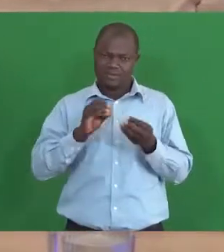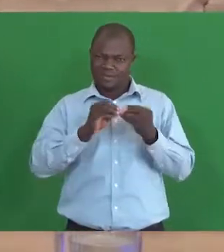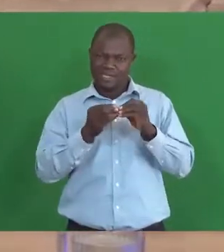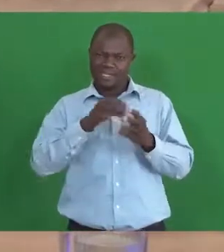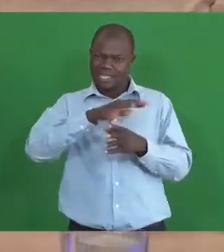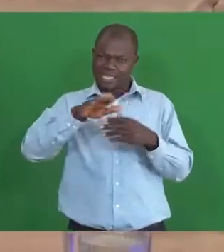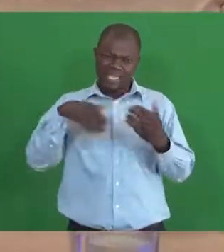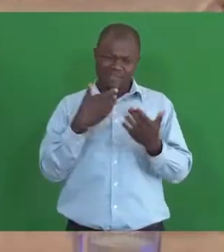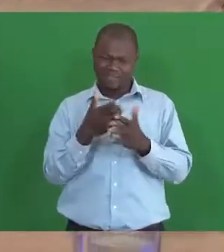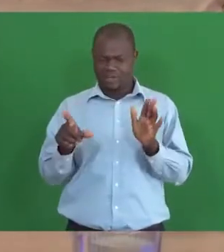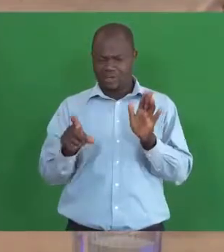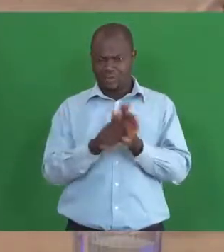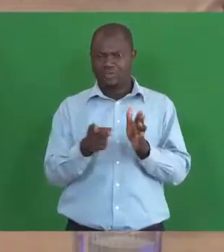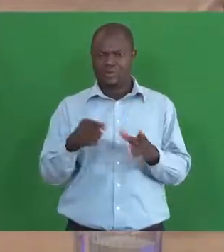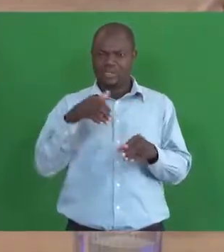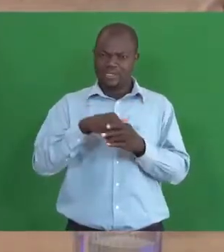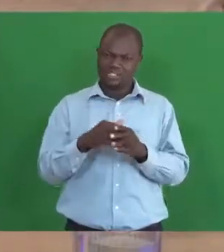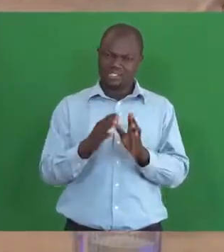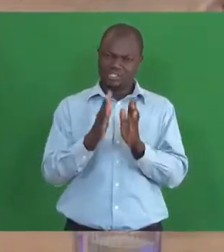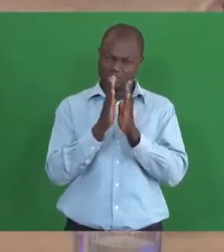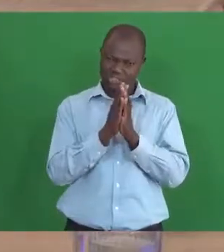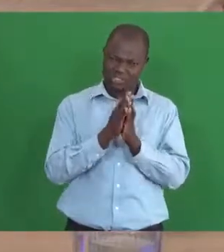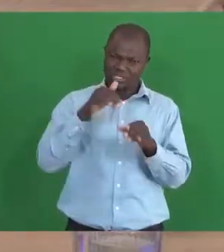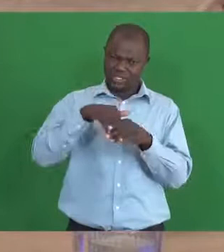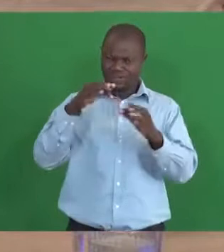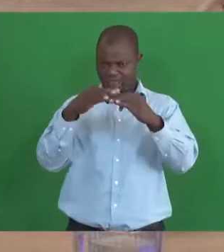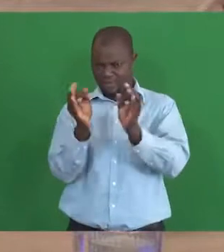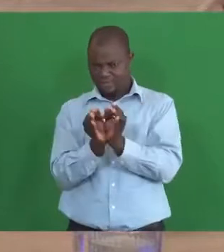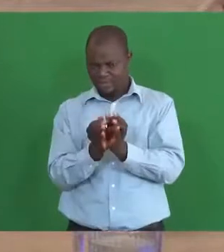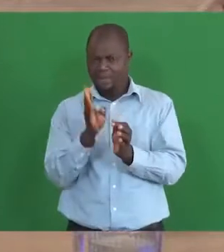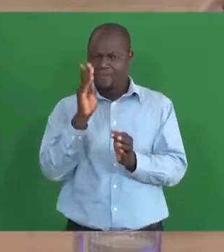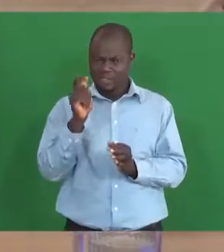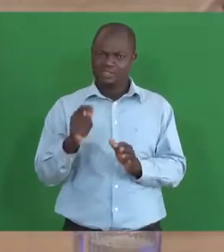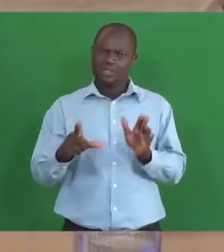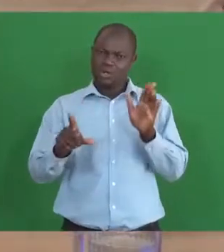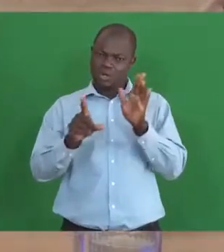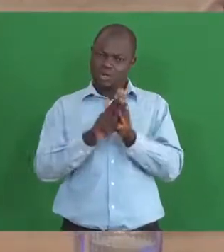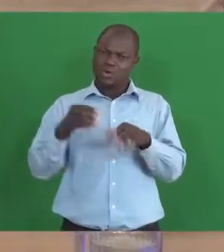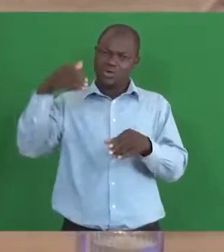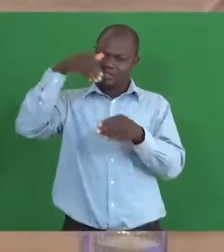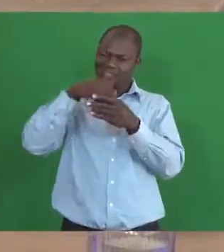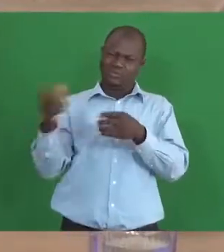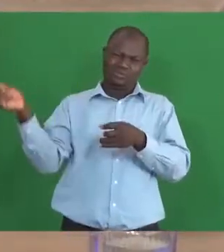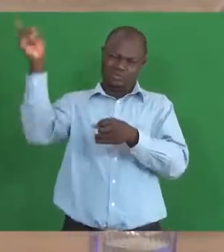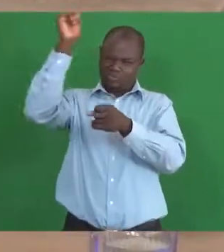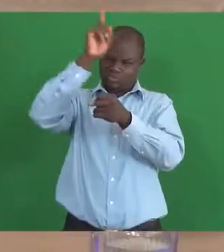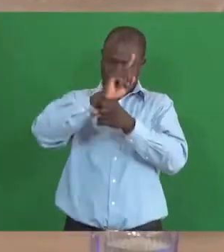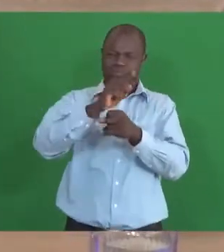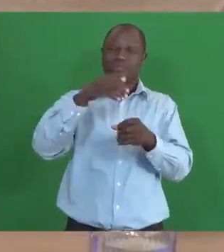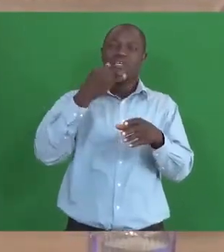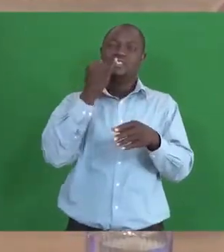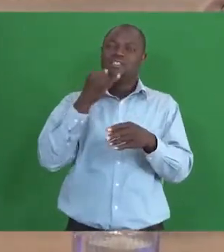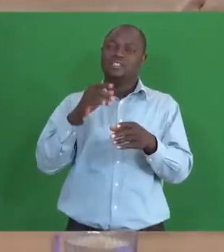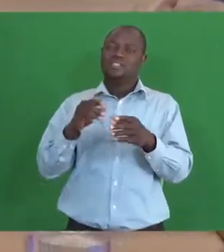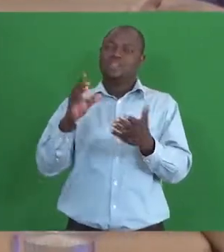imwe yekuzvitendero dzedu yemumhuri medu, asi mutemo uri pamusoro ndewenyika.